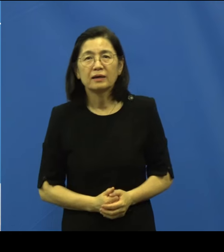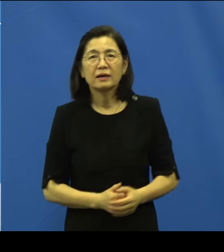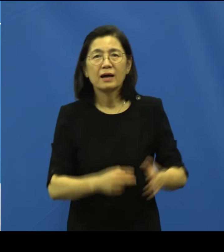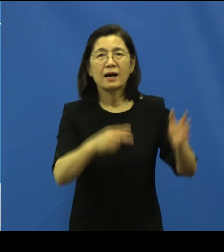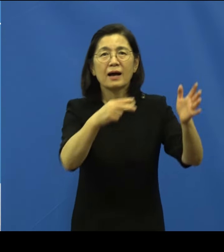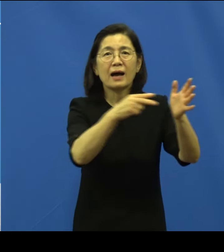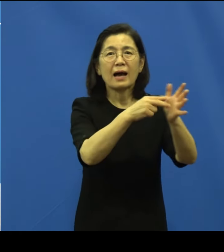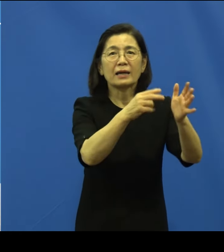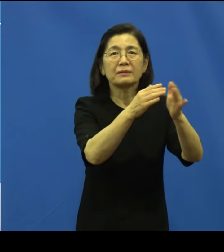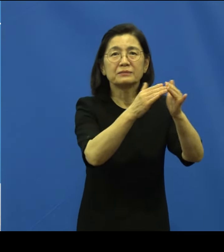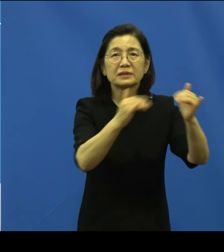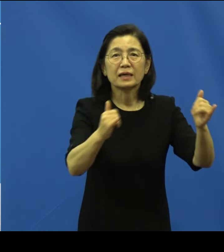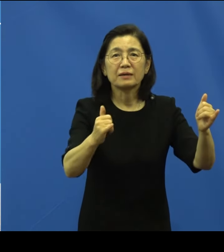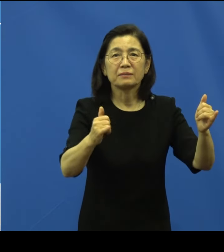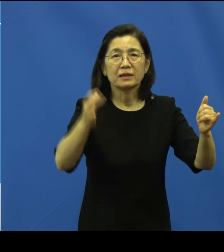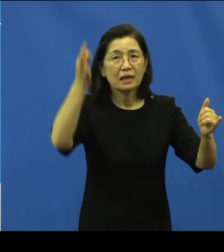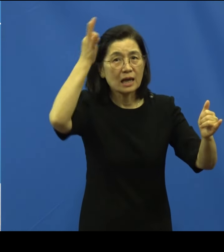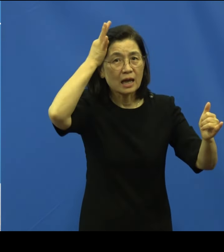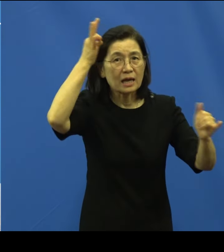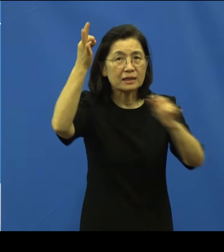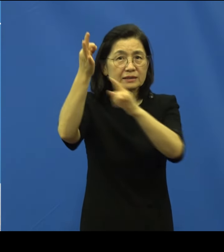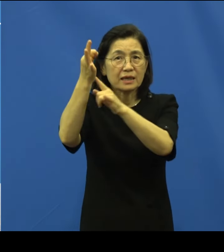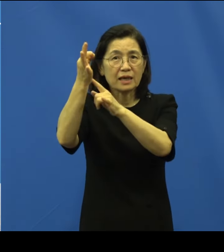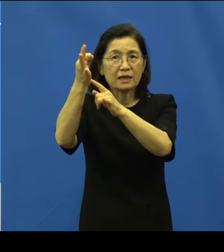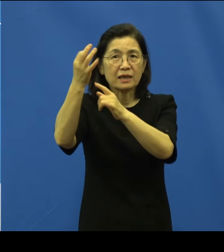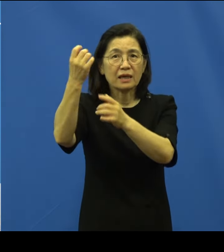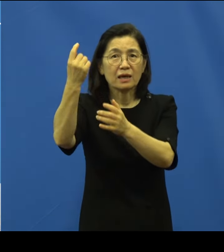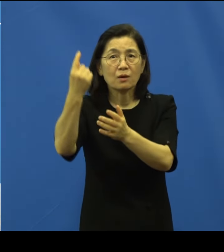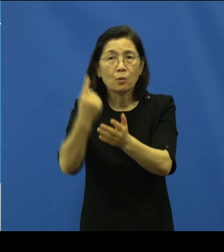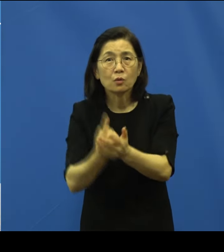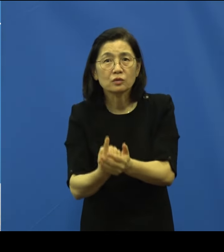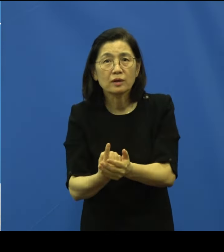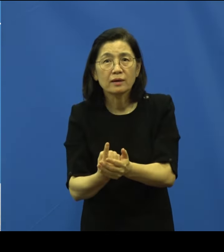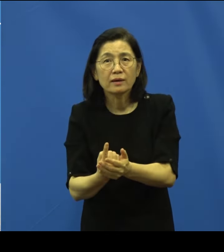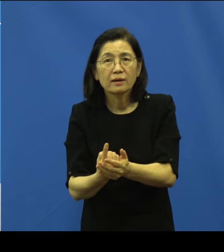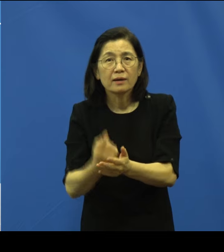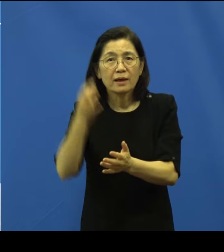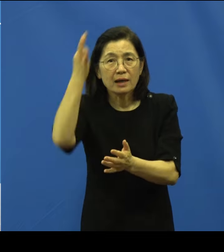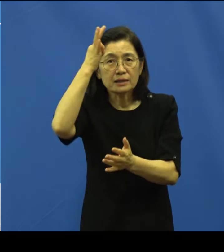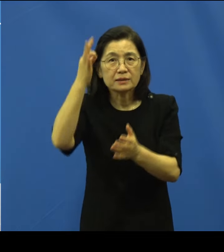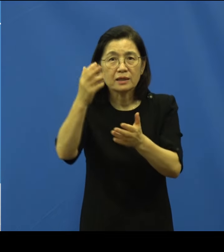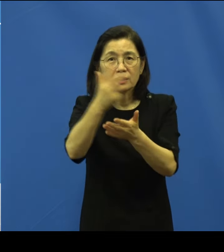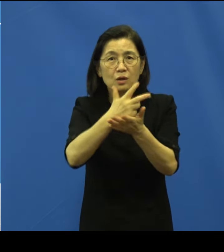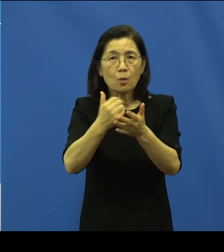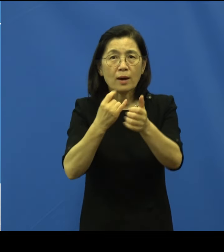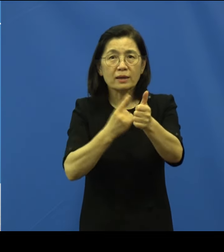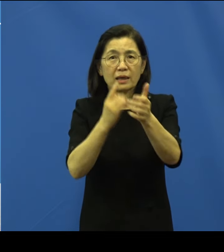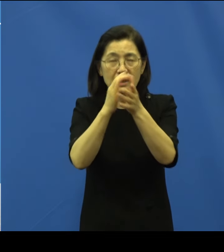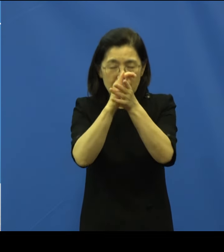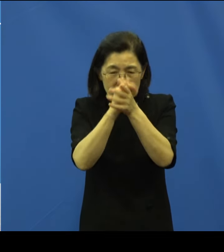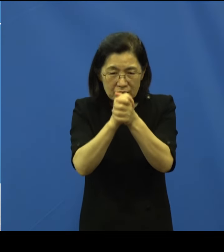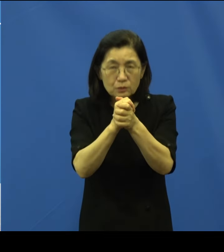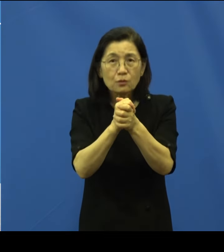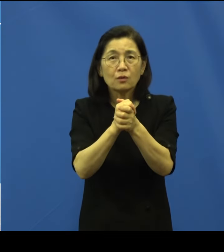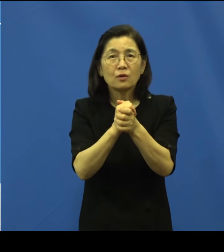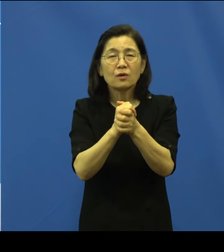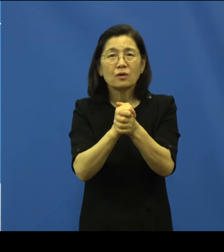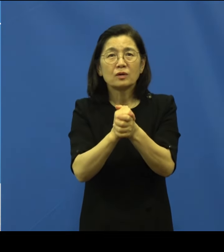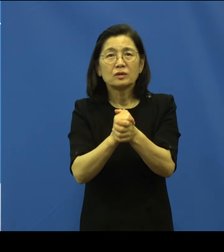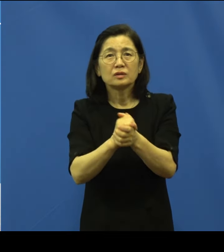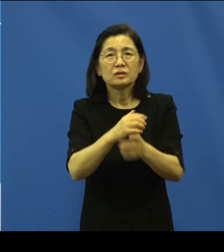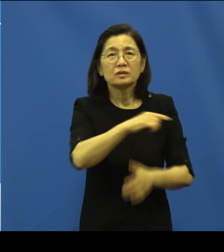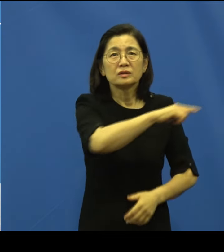사람이 엘리사에게 내려오매 엘리사가 여호와께 기도하여 이르되 원하건대 저 무리의